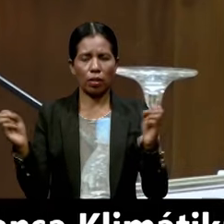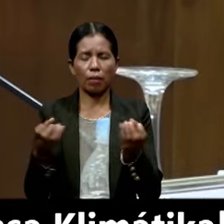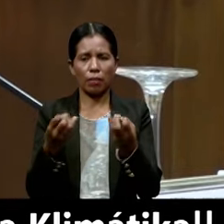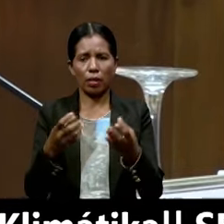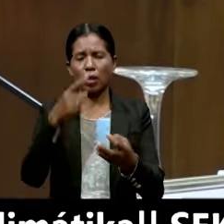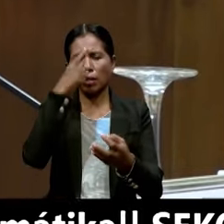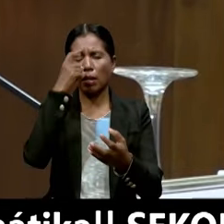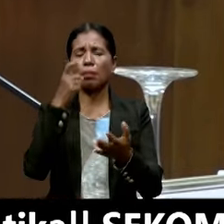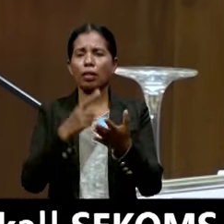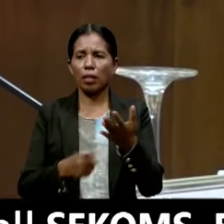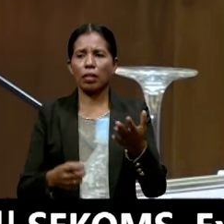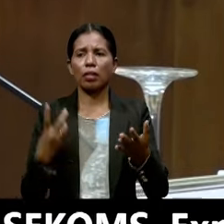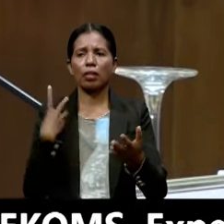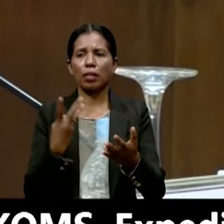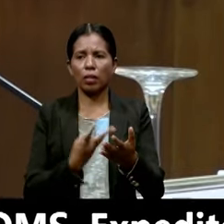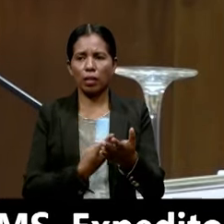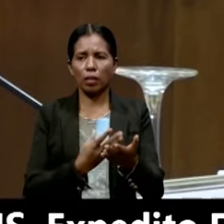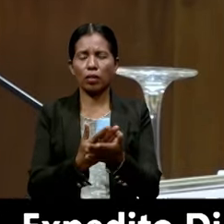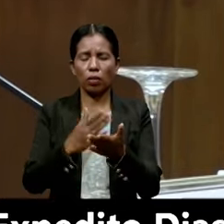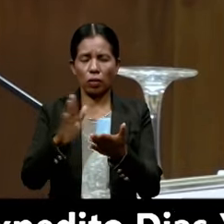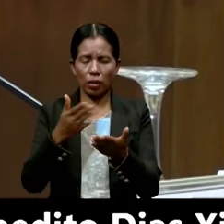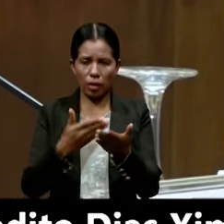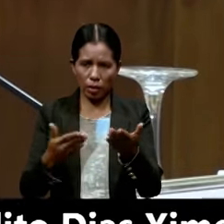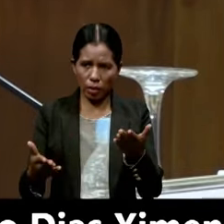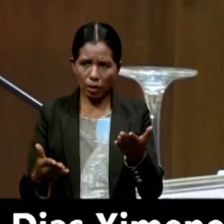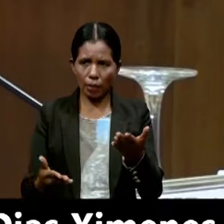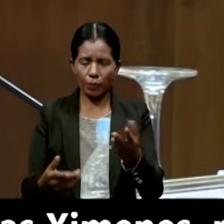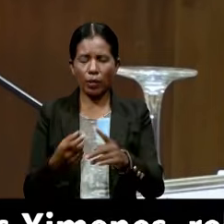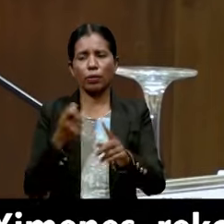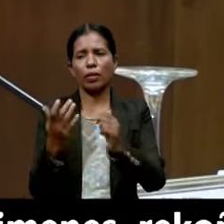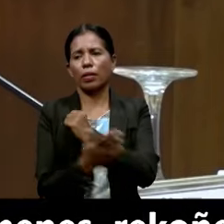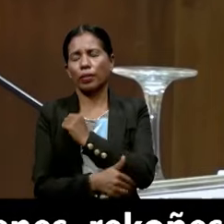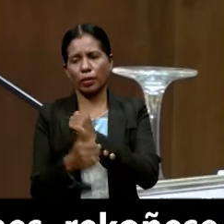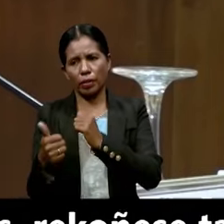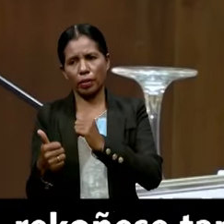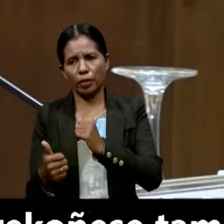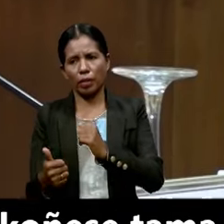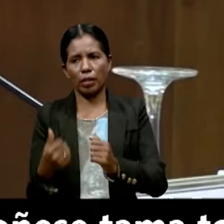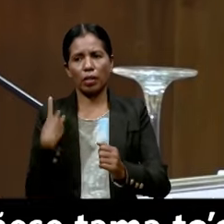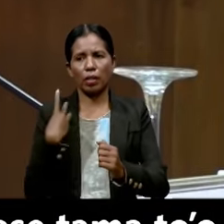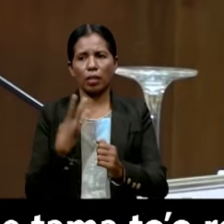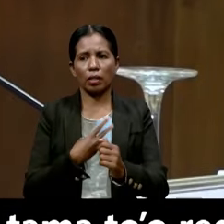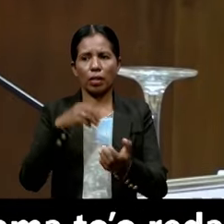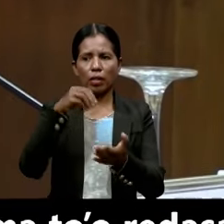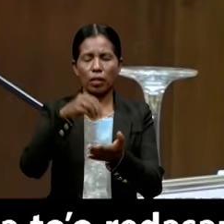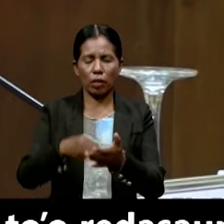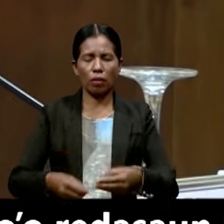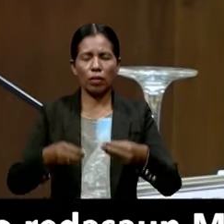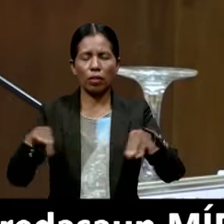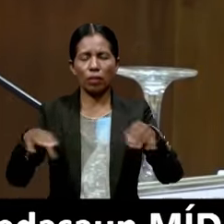ita. Tamba ita cuando sosa sa sama usi railiur, significa ita cria emprego ba